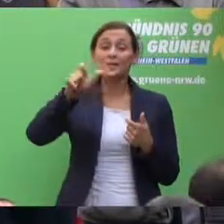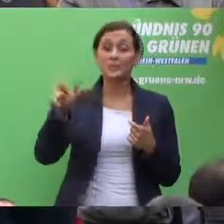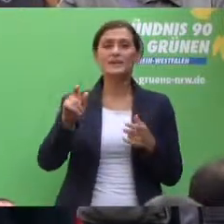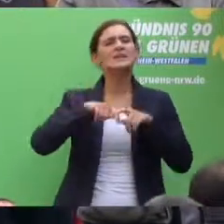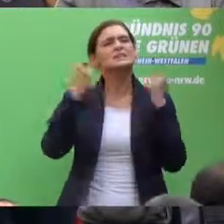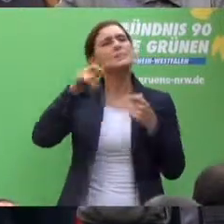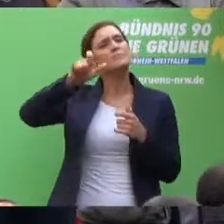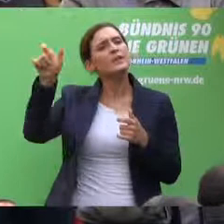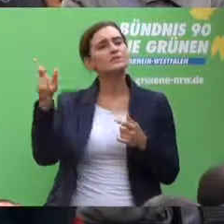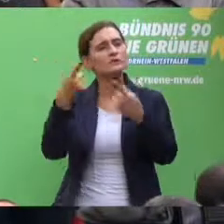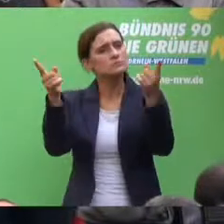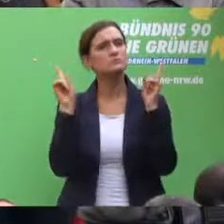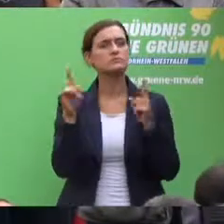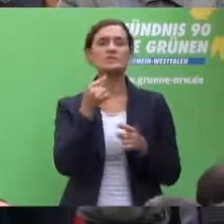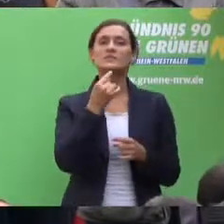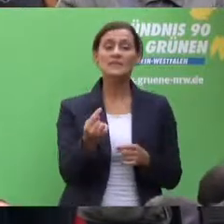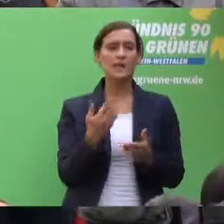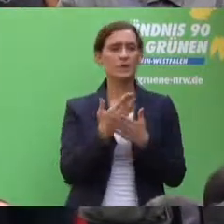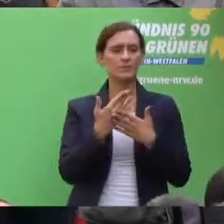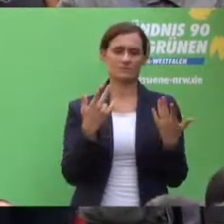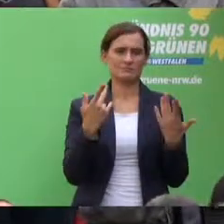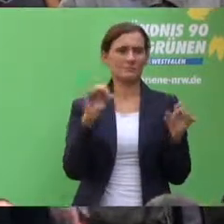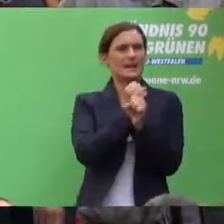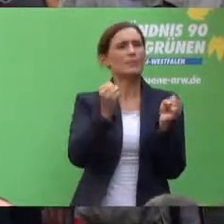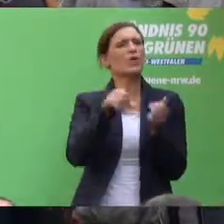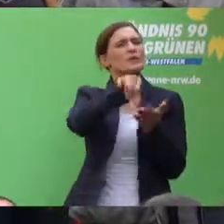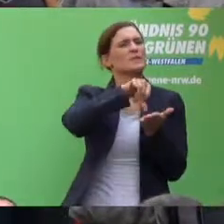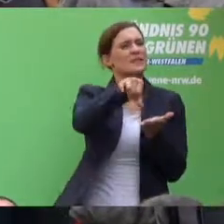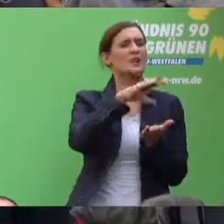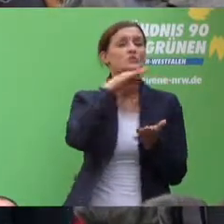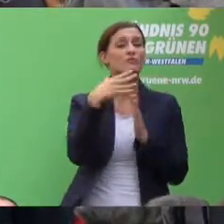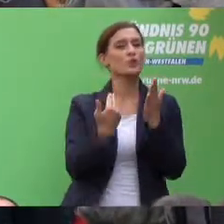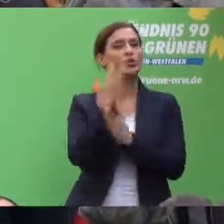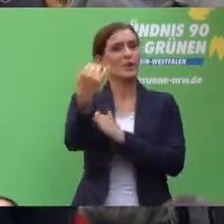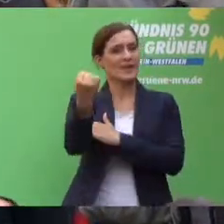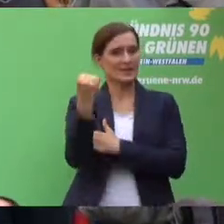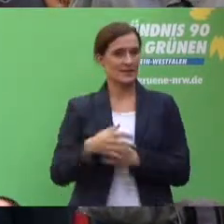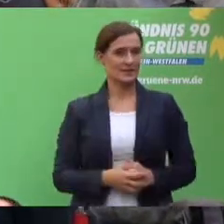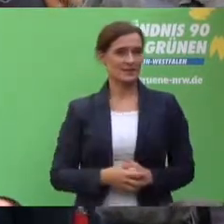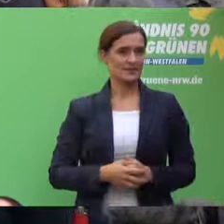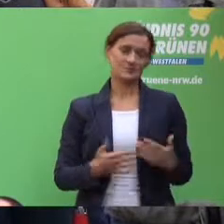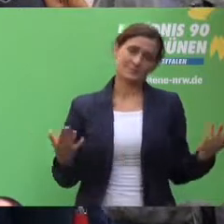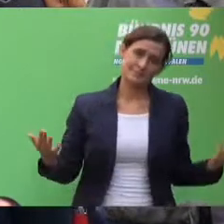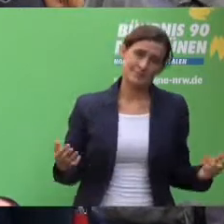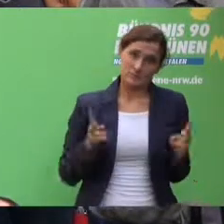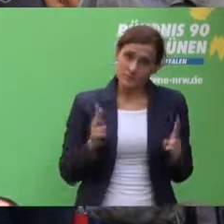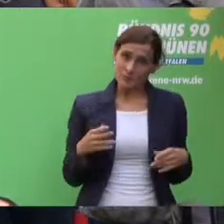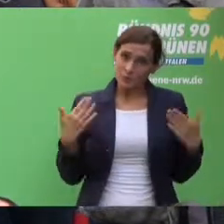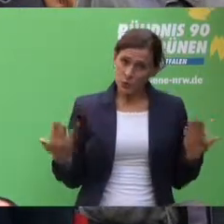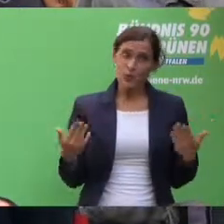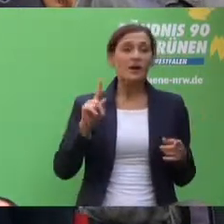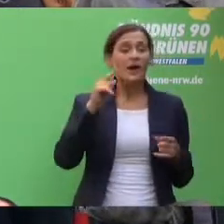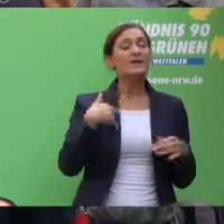dann gibt es Menschen, die sagen, es ist doch unbezahlbar. Ja, es ist unbezahlbar, wenn man es so macht wie